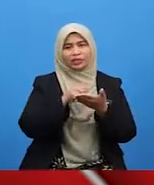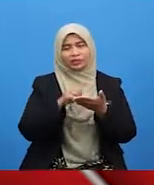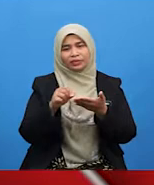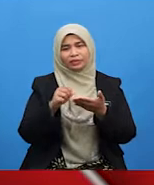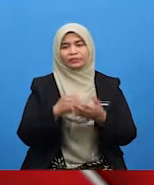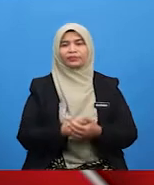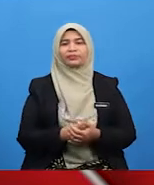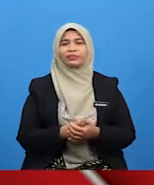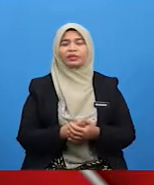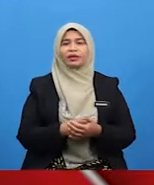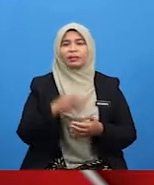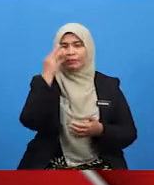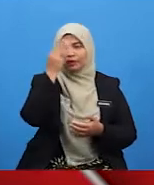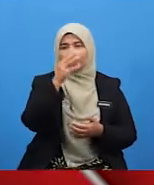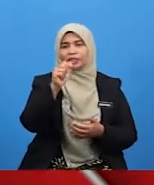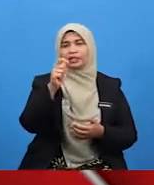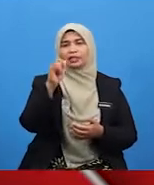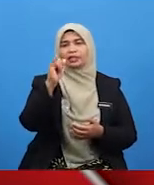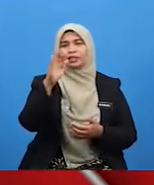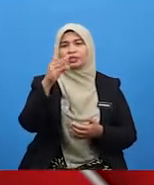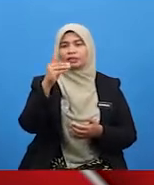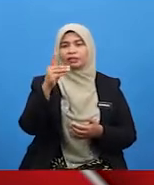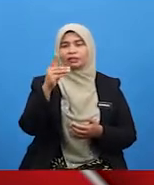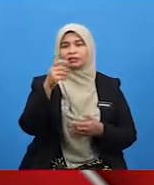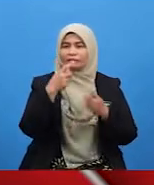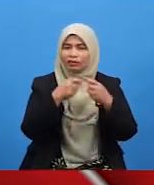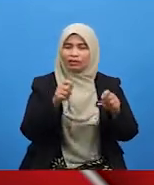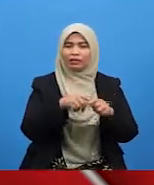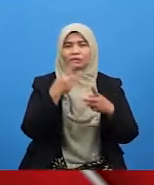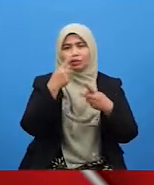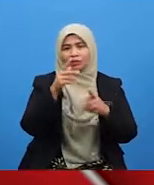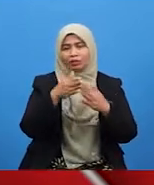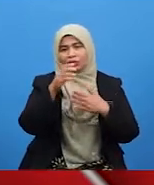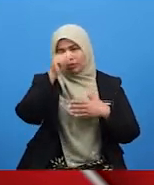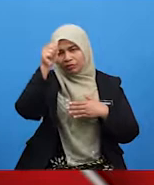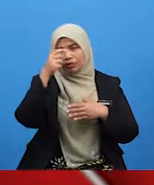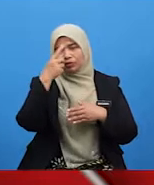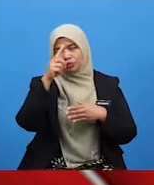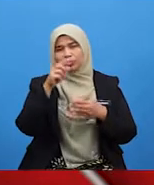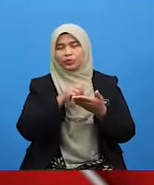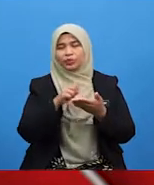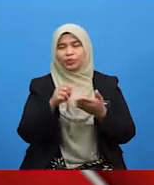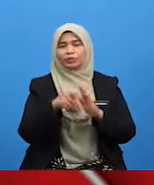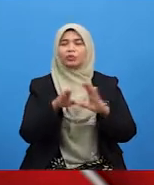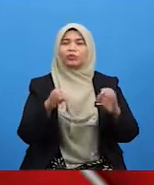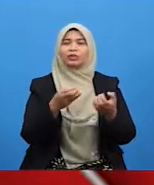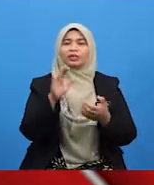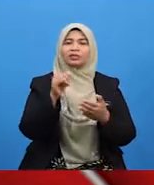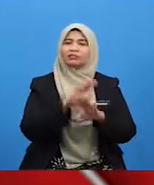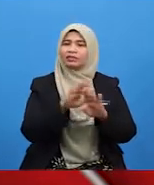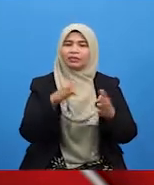Atid telah diperintahkan oleh Allah untuk menulis, mencatat perbuatan yang tidak